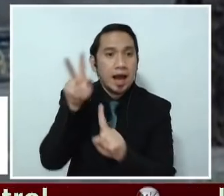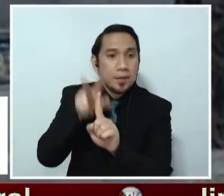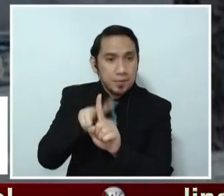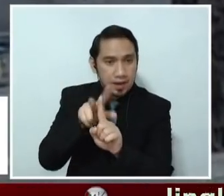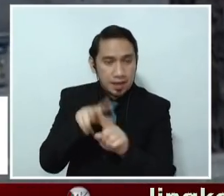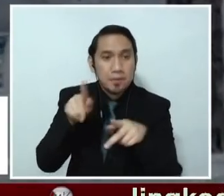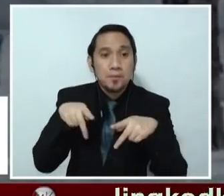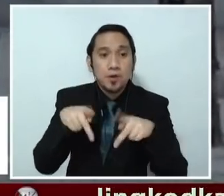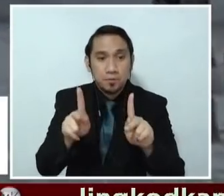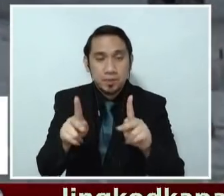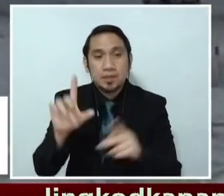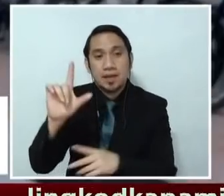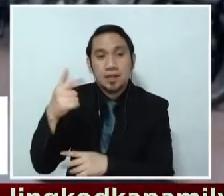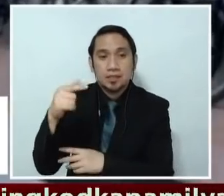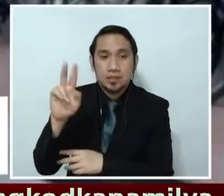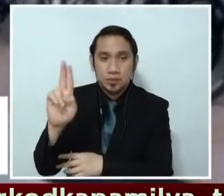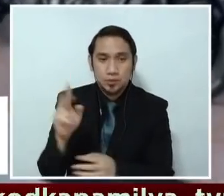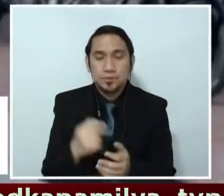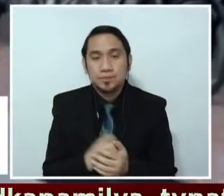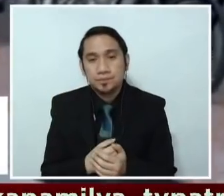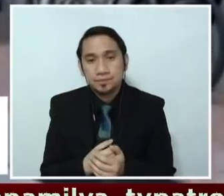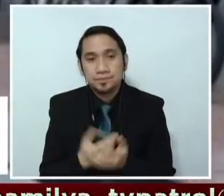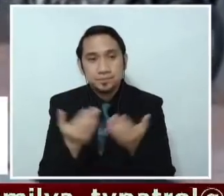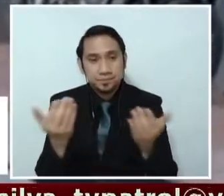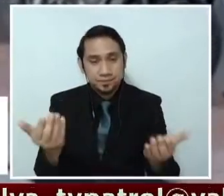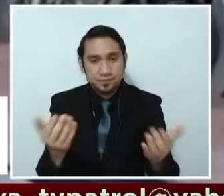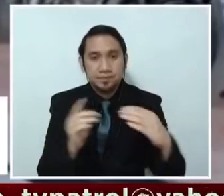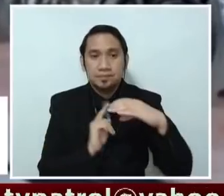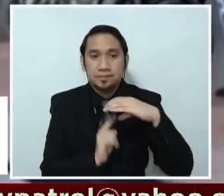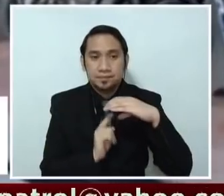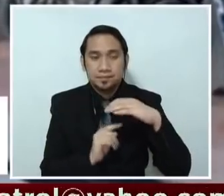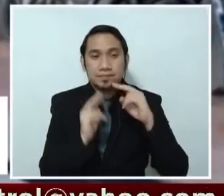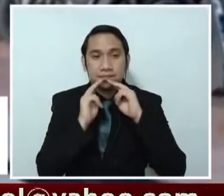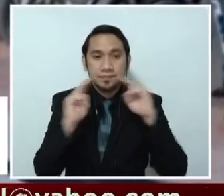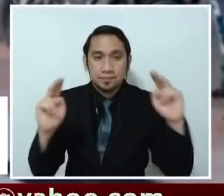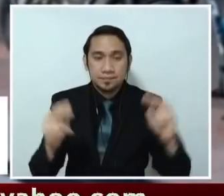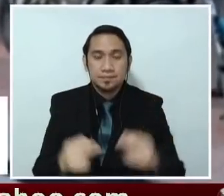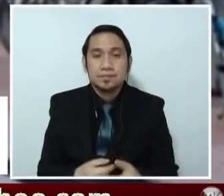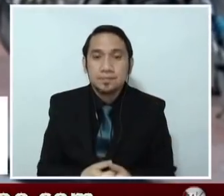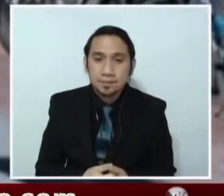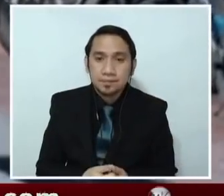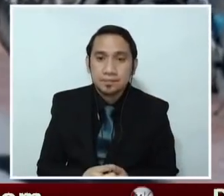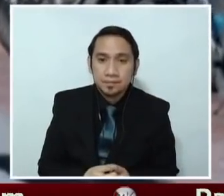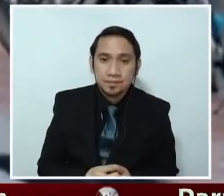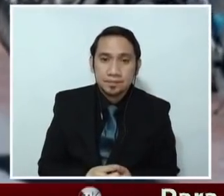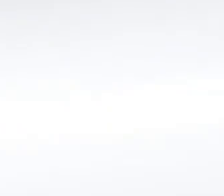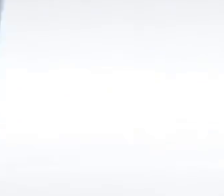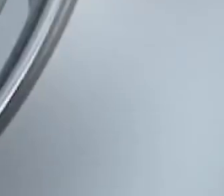permit sa mga LGU. Doris Bigornia, ABS-CBN News.